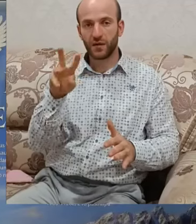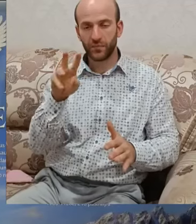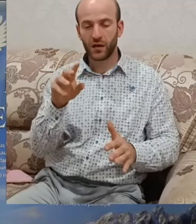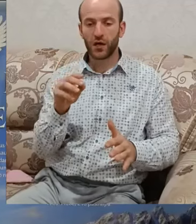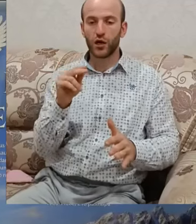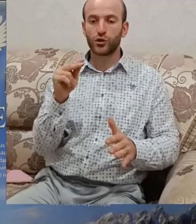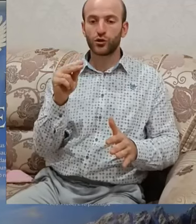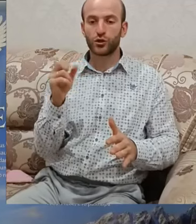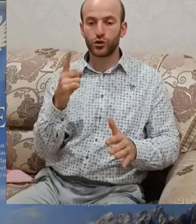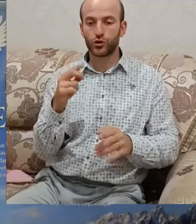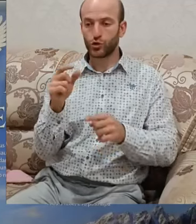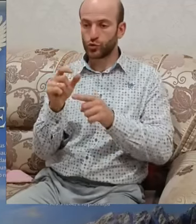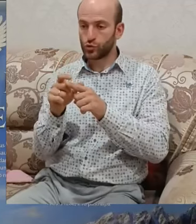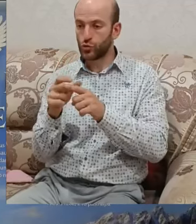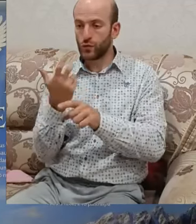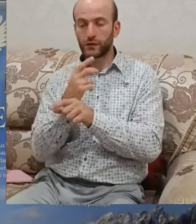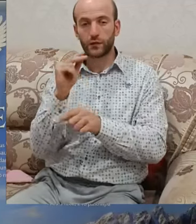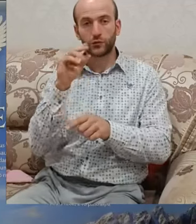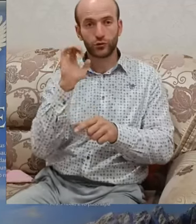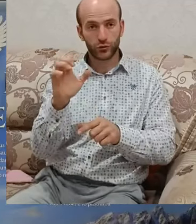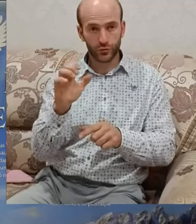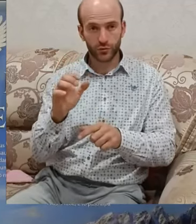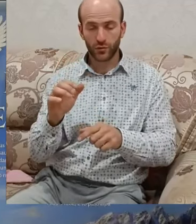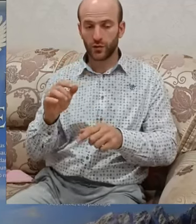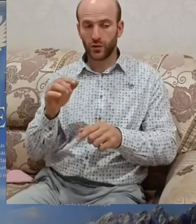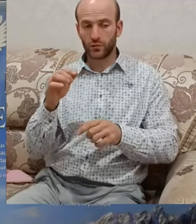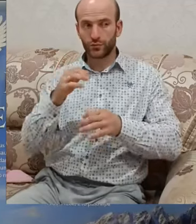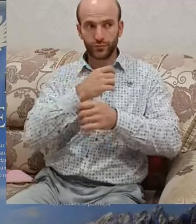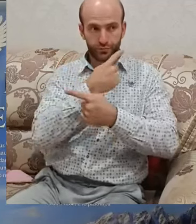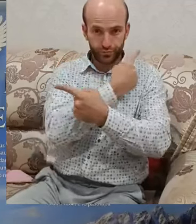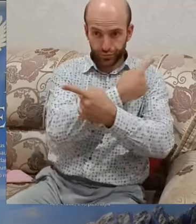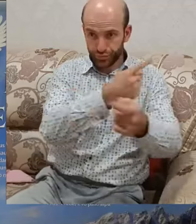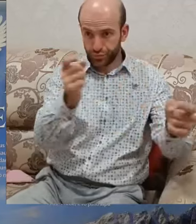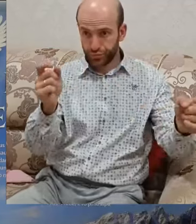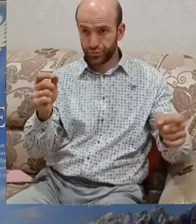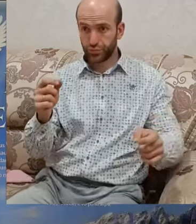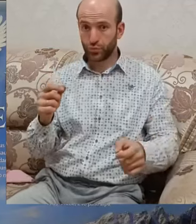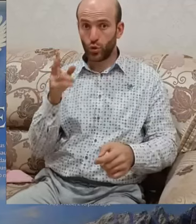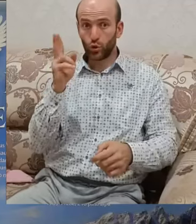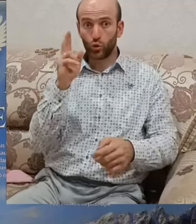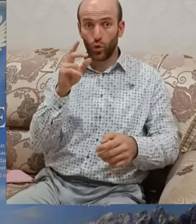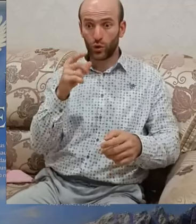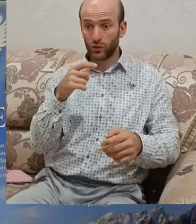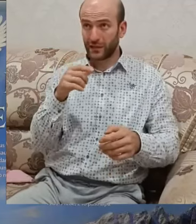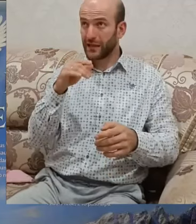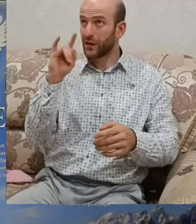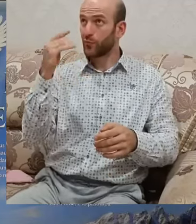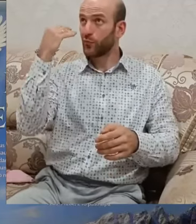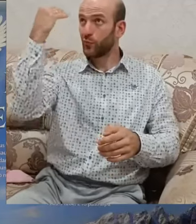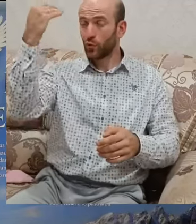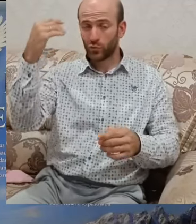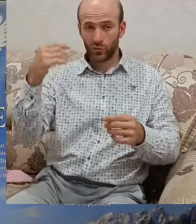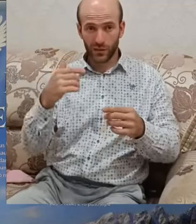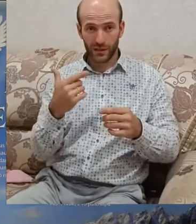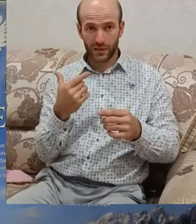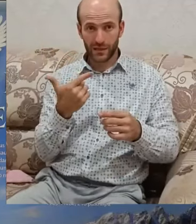valandos. Этого часа. Nes šiandien žinioje turi skambėti šios valandos žodis. Потому что сегодня в послании